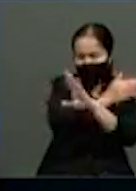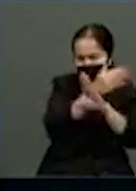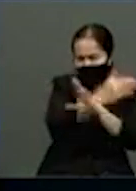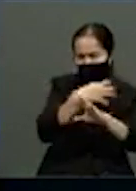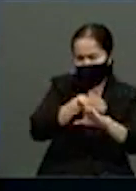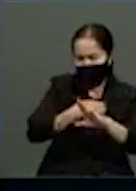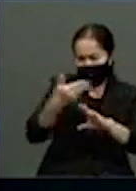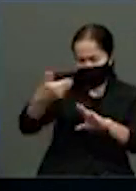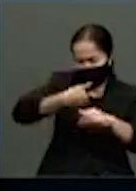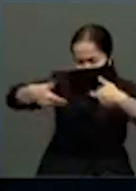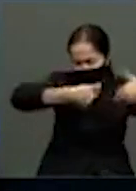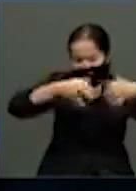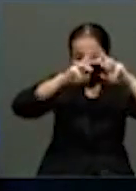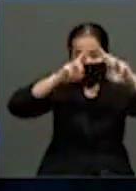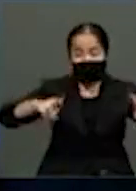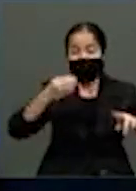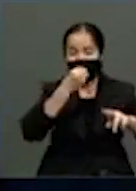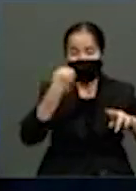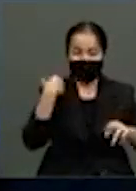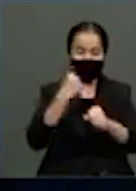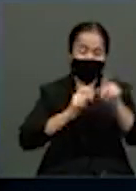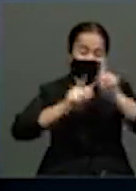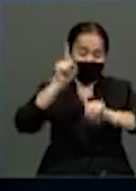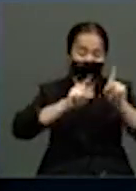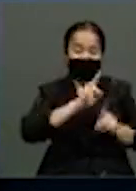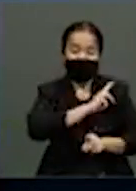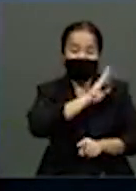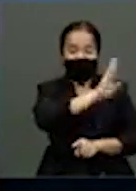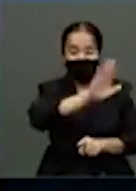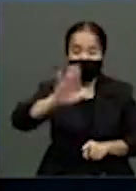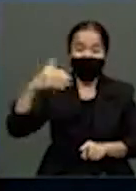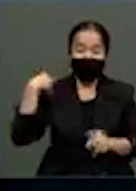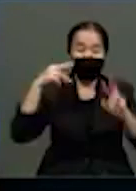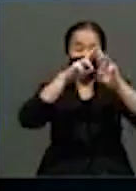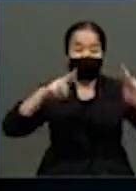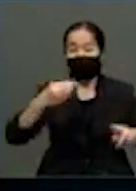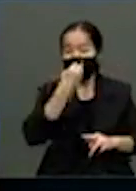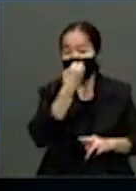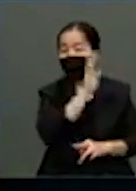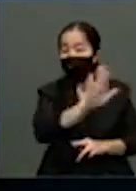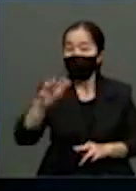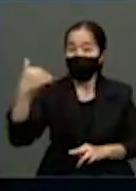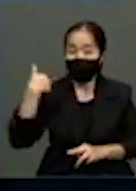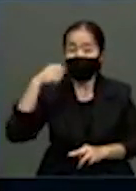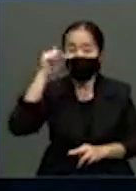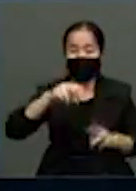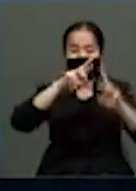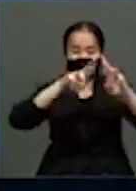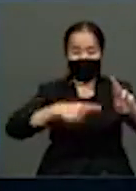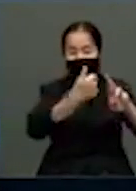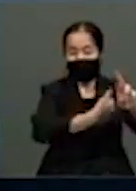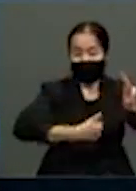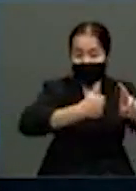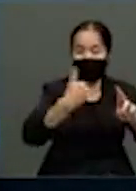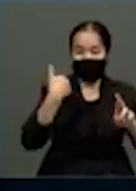นายกสมาคมร้านอาหารก็บอกว่าเนี่ยทำอยู่แล้วแล้วมีคนที่เป็นกลุ่มคนที่เขาเรียกอะไรร้านอาหารที่มีคุณภาพก็อยู่